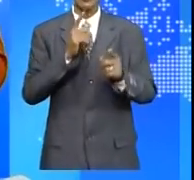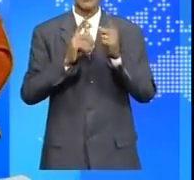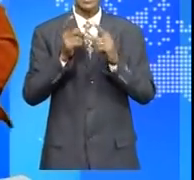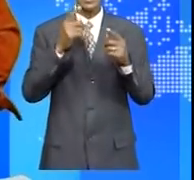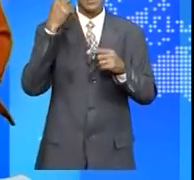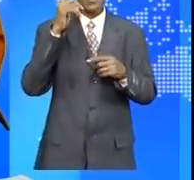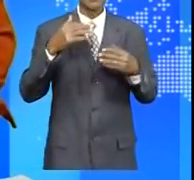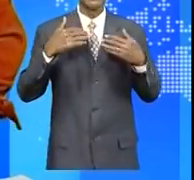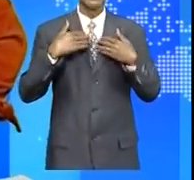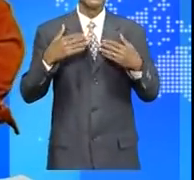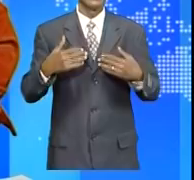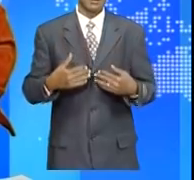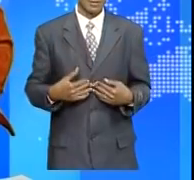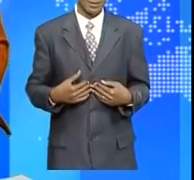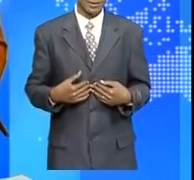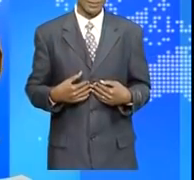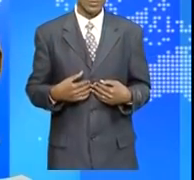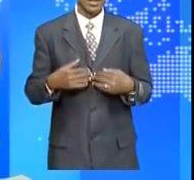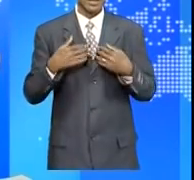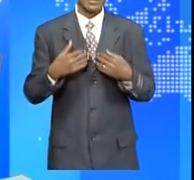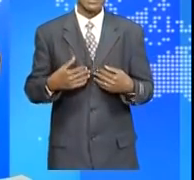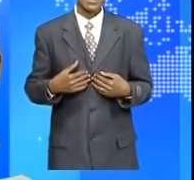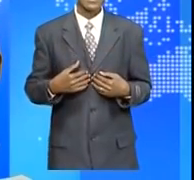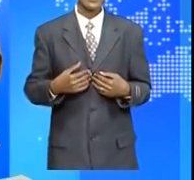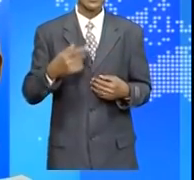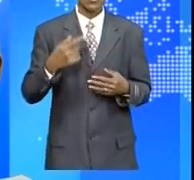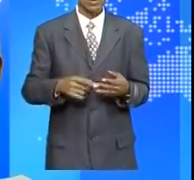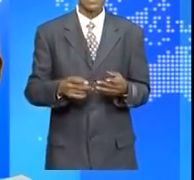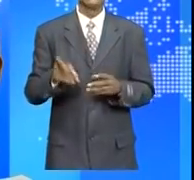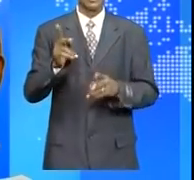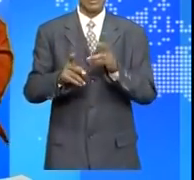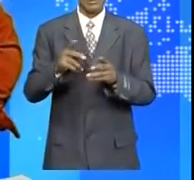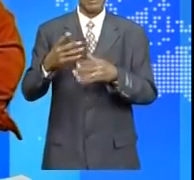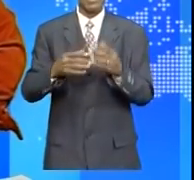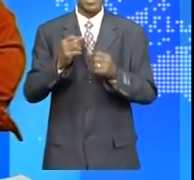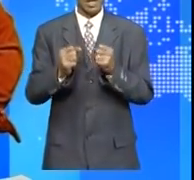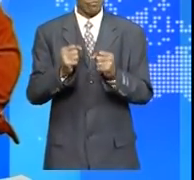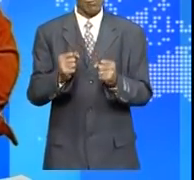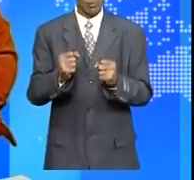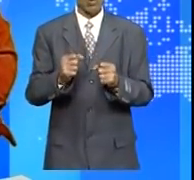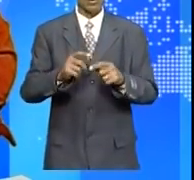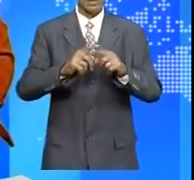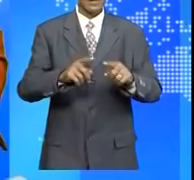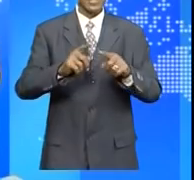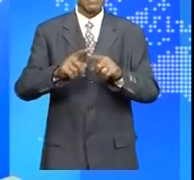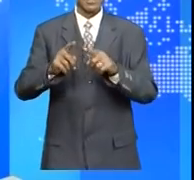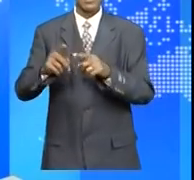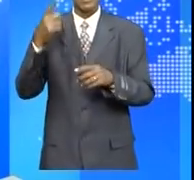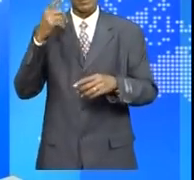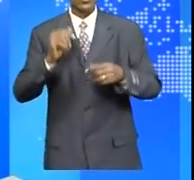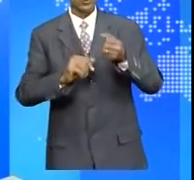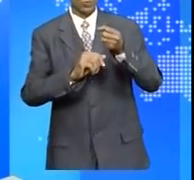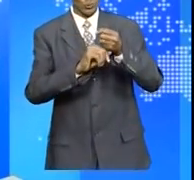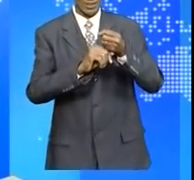appelés à souscrire aux prestations de l'État, une manière d'aider les petits agriculteurs de cette partie du pays en état